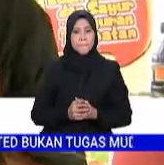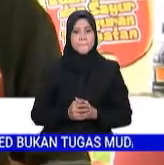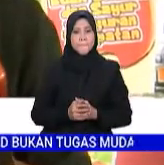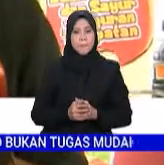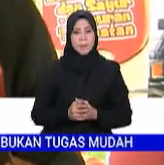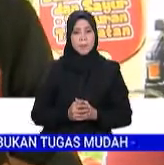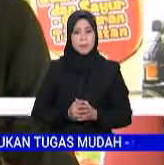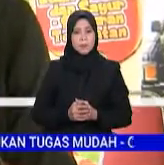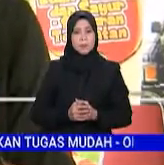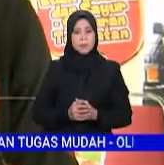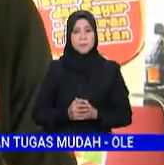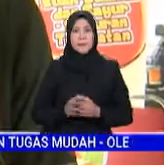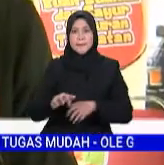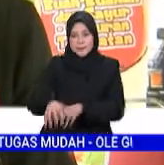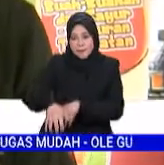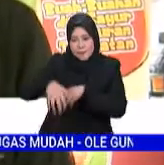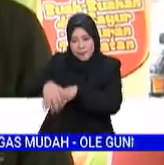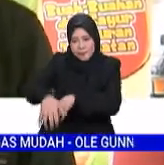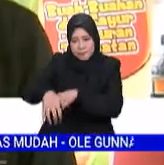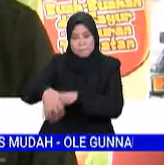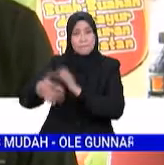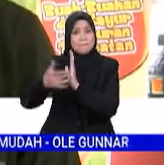ni, teknologi